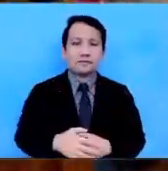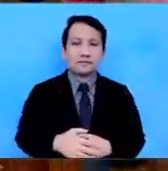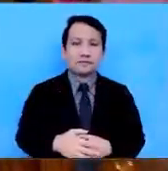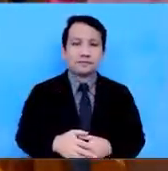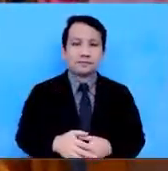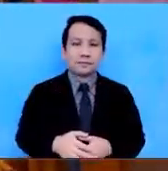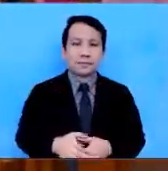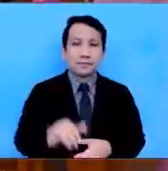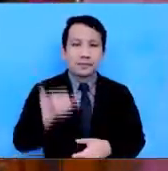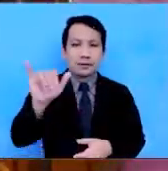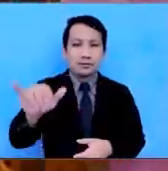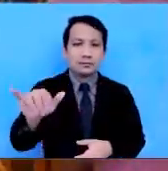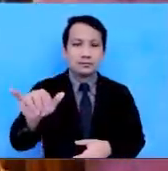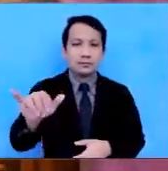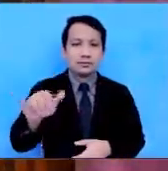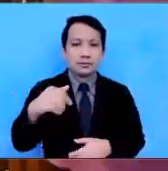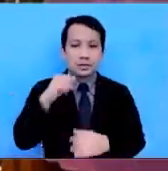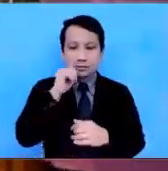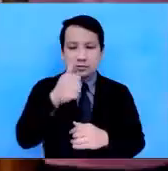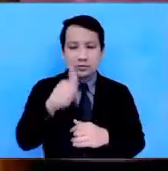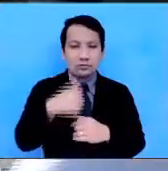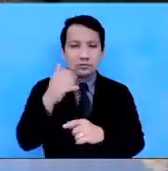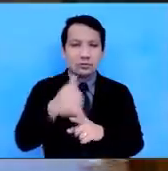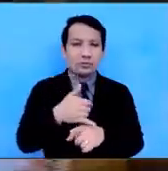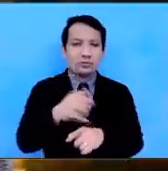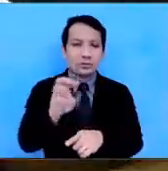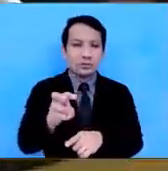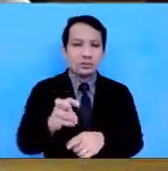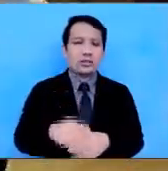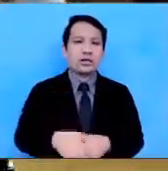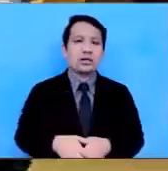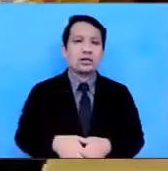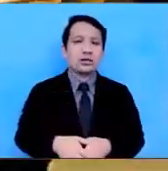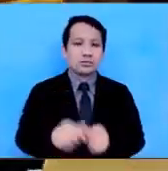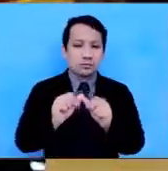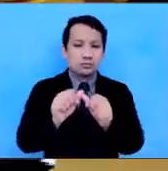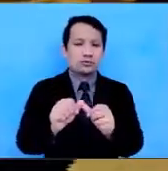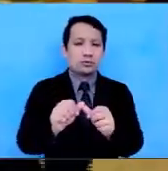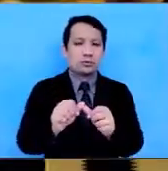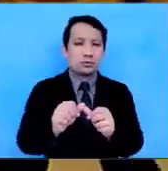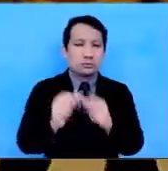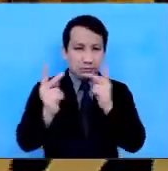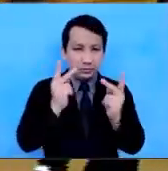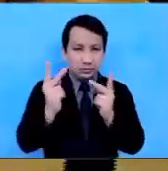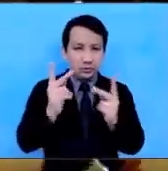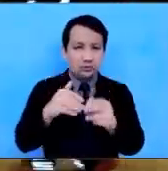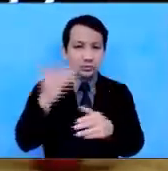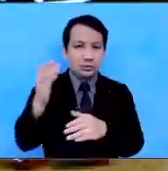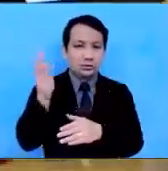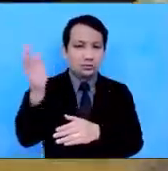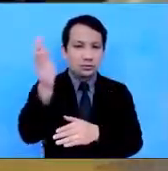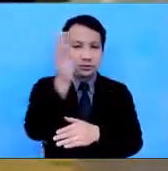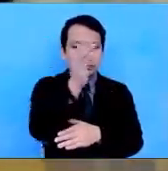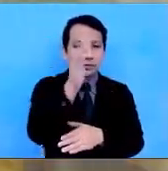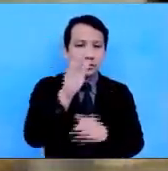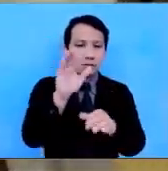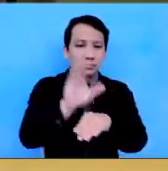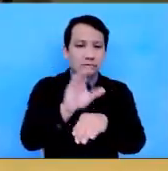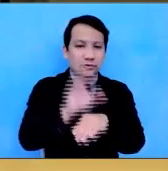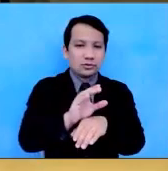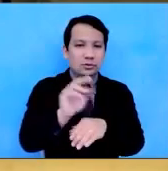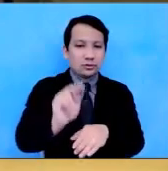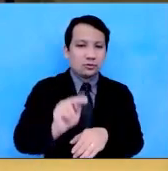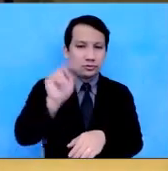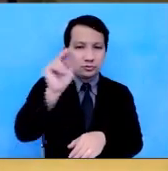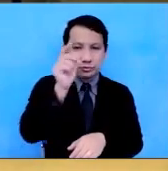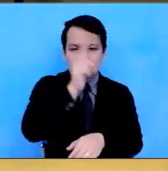Mananatili rito ang poon hanggang bukas, January 6. Magpapatuloy ang pagdalaw ng imahen sa iba't ibang ahensya at simbahan sa Northern Luzon,